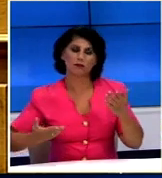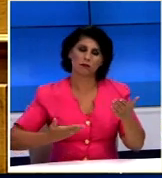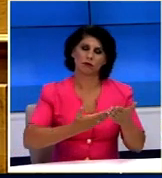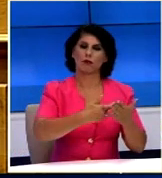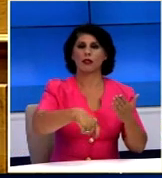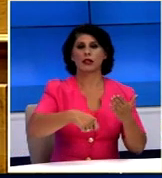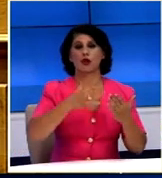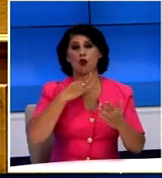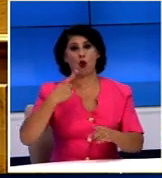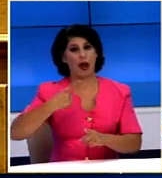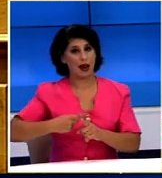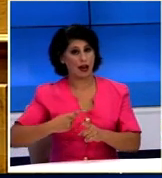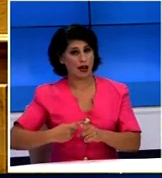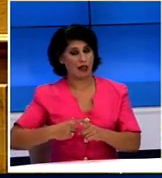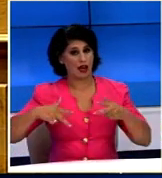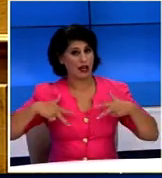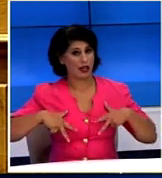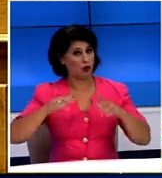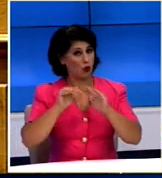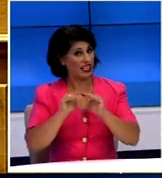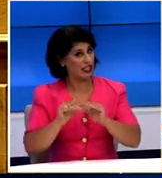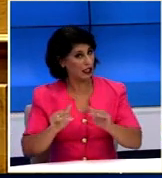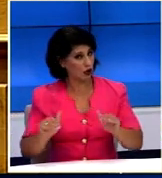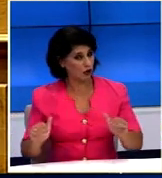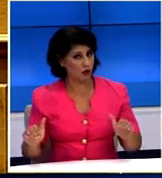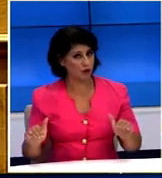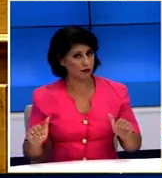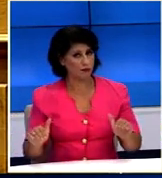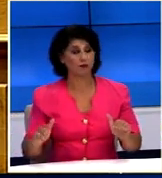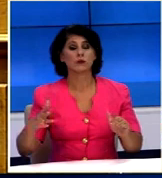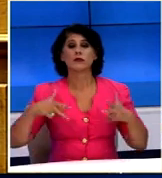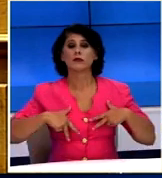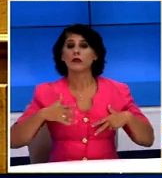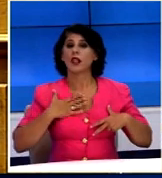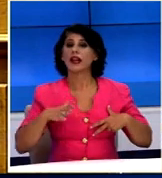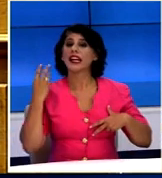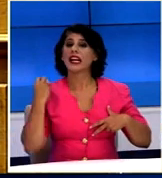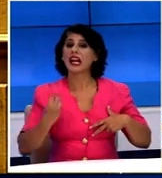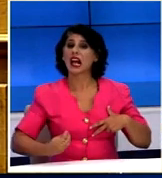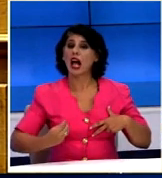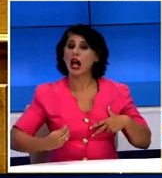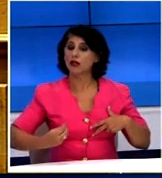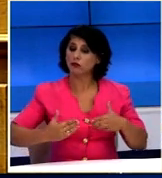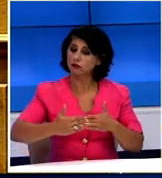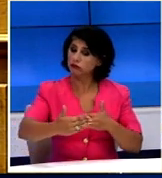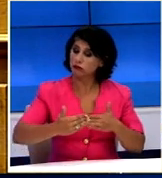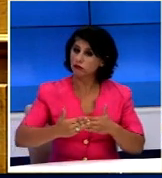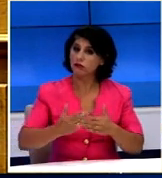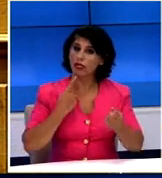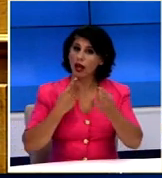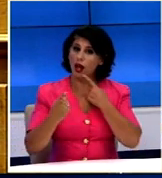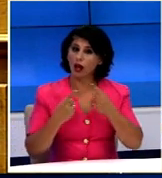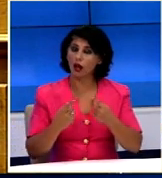Διότι η Ελλάδα είναι μια χώρα ειρηνική, είναι μια χώρα που θέλει την καλή γειτονία, το διάλογο, τις ειρηνικές